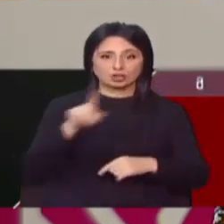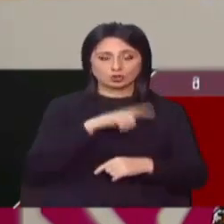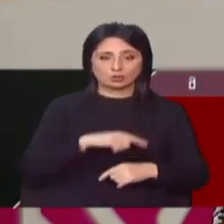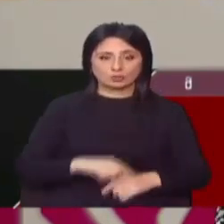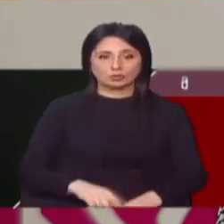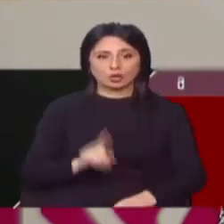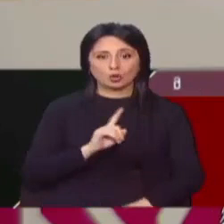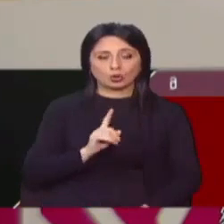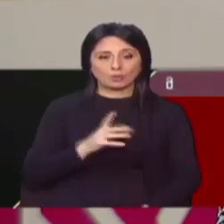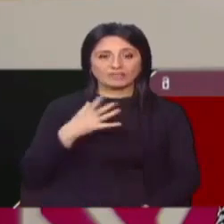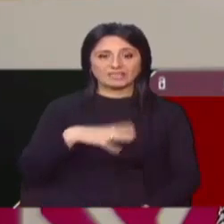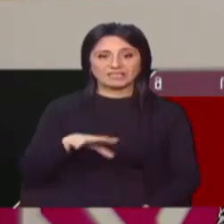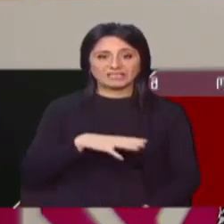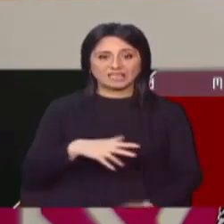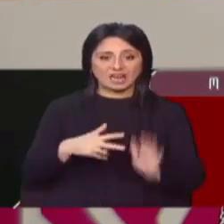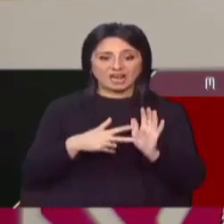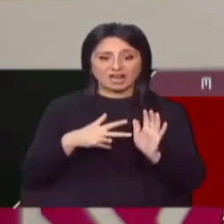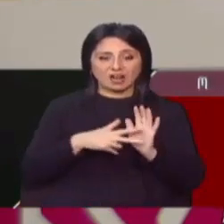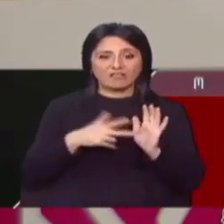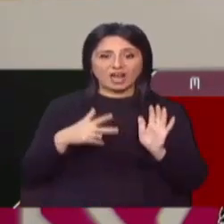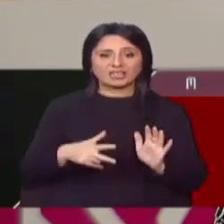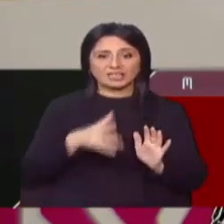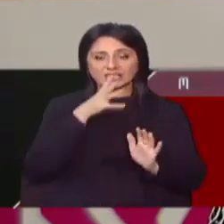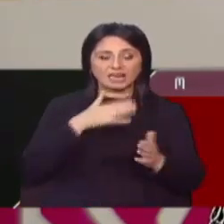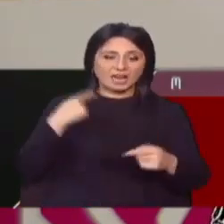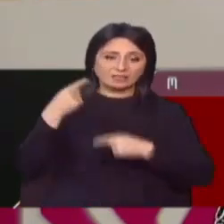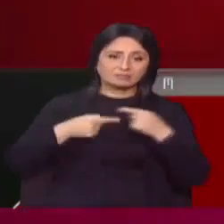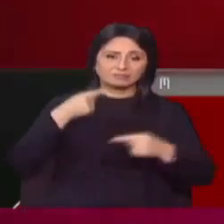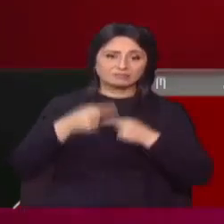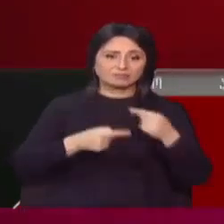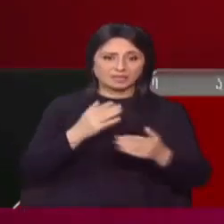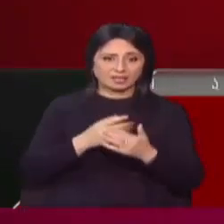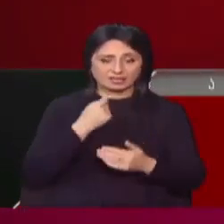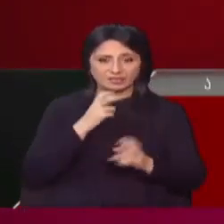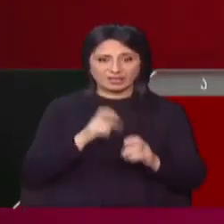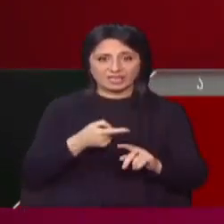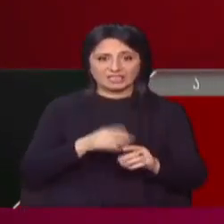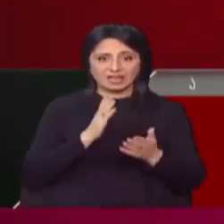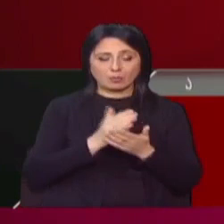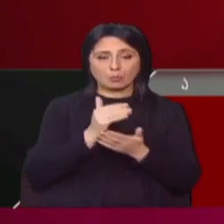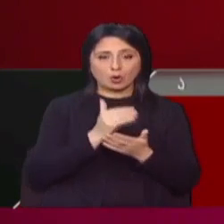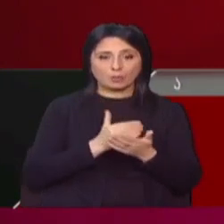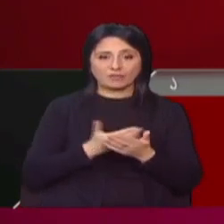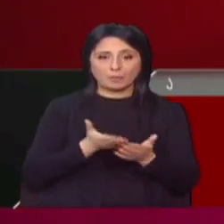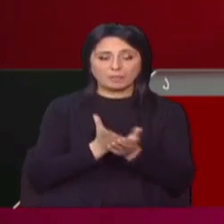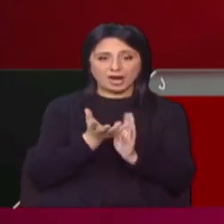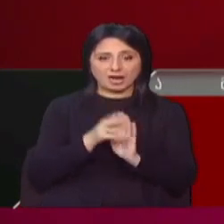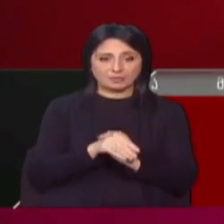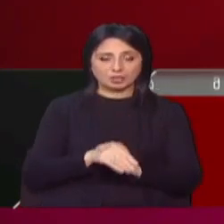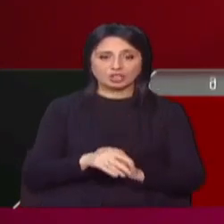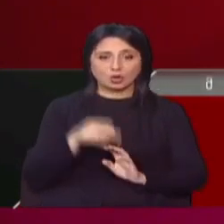საზოგადოებას, რომ საქართველო 8000 წლიანი უწყვეტი ტრადიციის მქონე ქვეყანაა. სწორედ ეს არის ის პროგრამა, რომლის